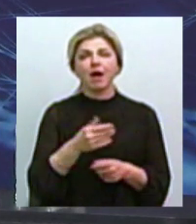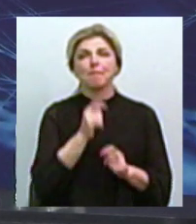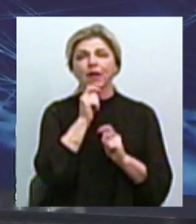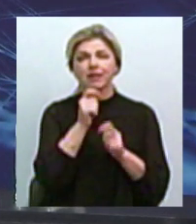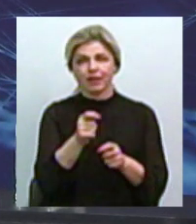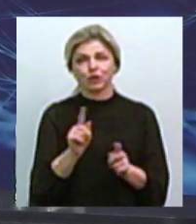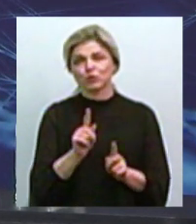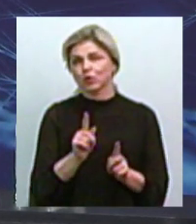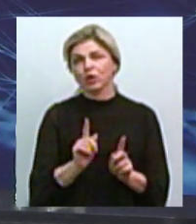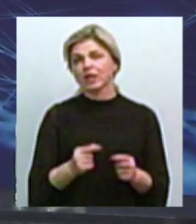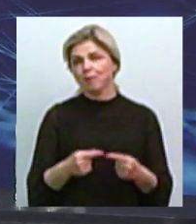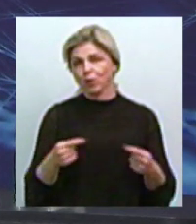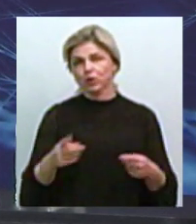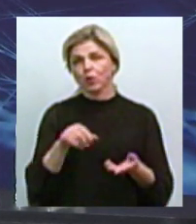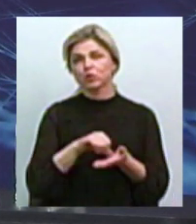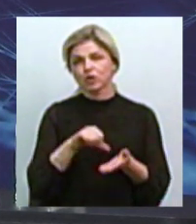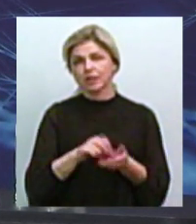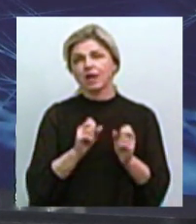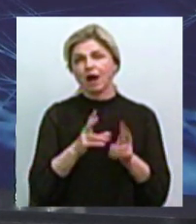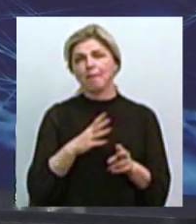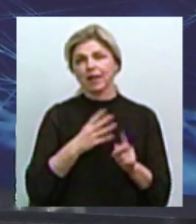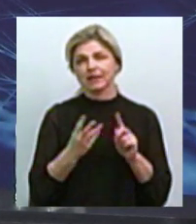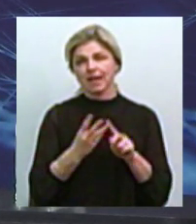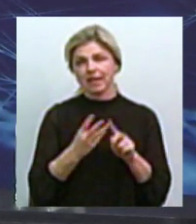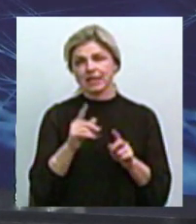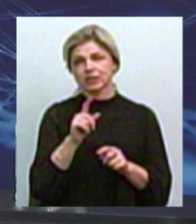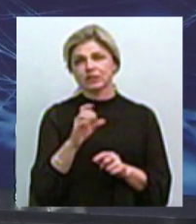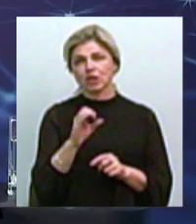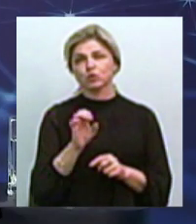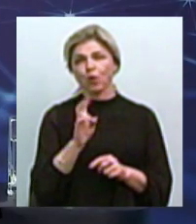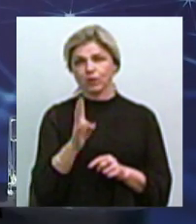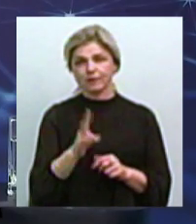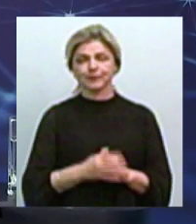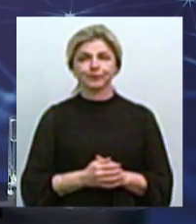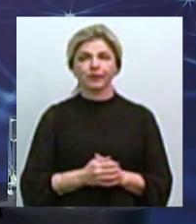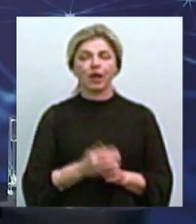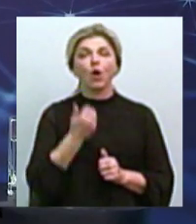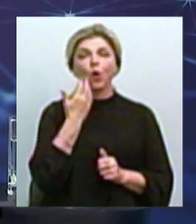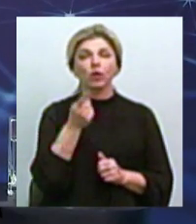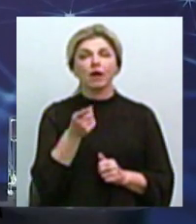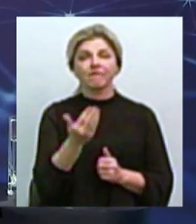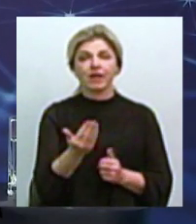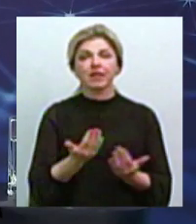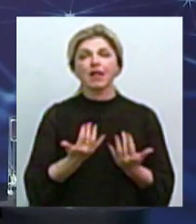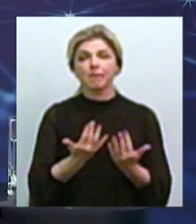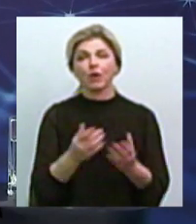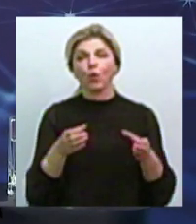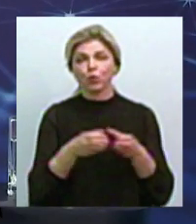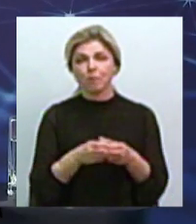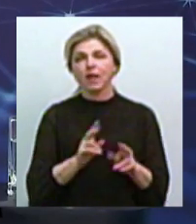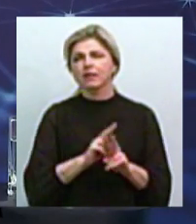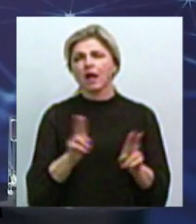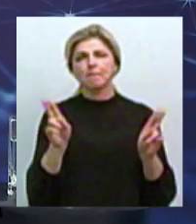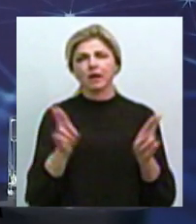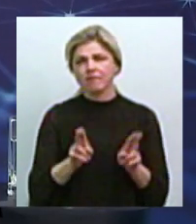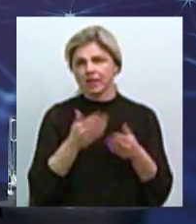что-нибудь еще участникам проекта, как это было в третьем сезоне. И, как вы зазначили, что когда вы набираете группы, никакого принципа